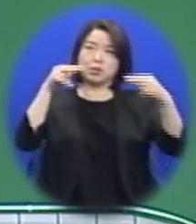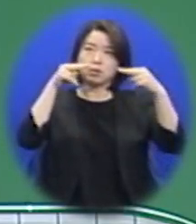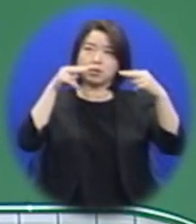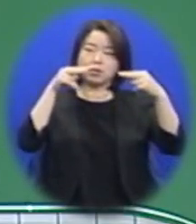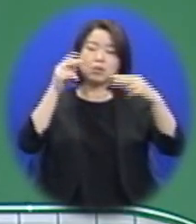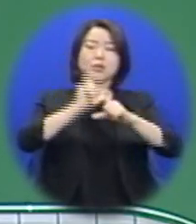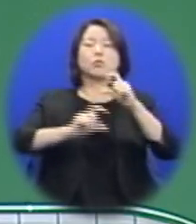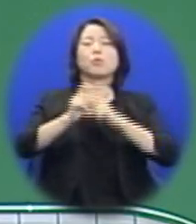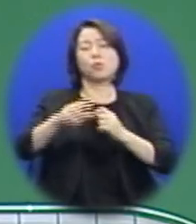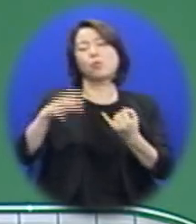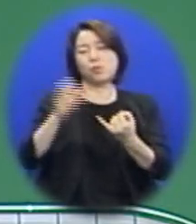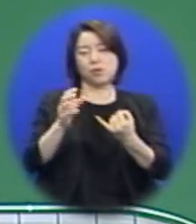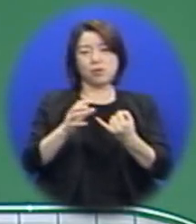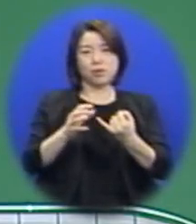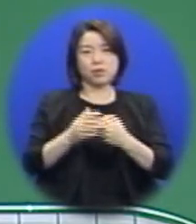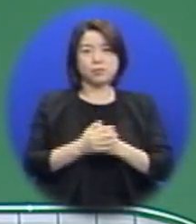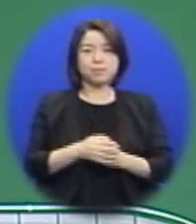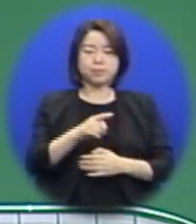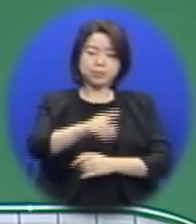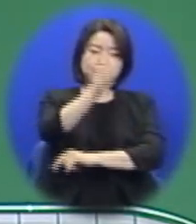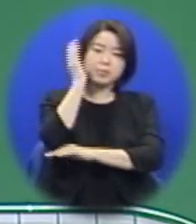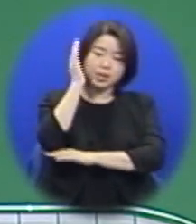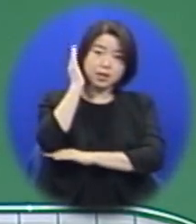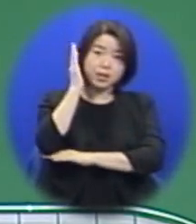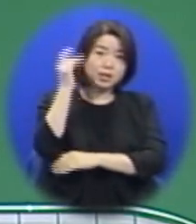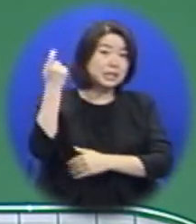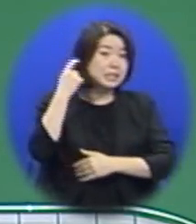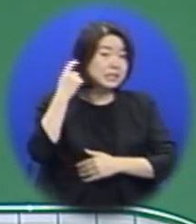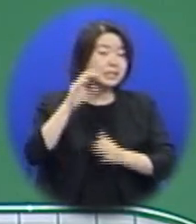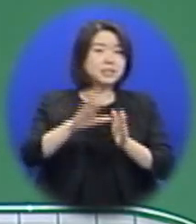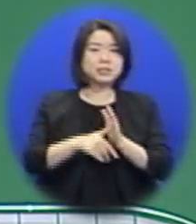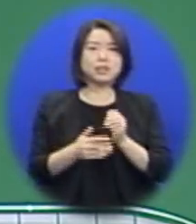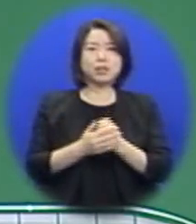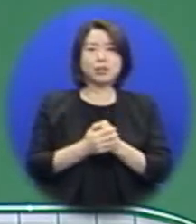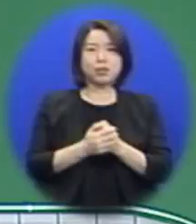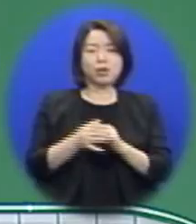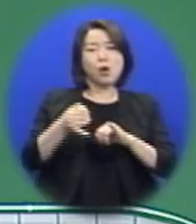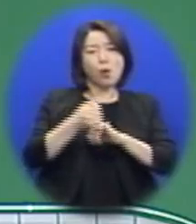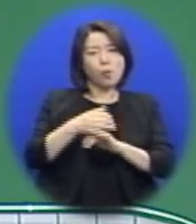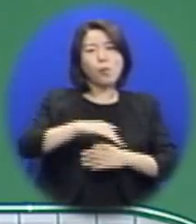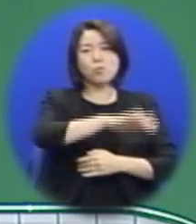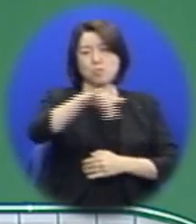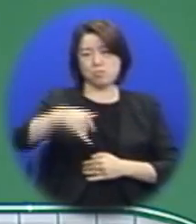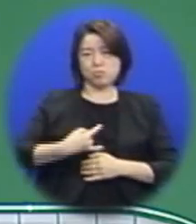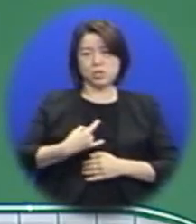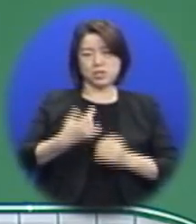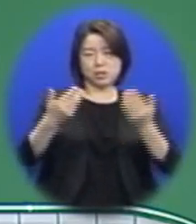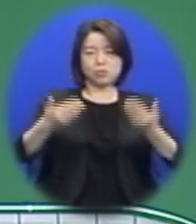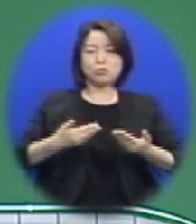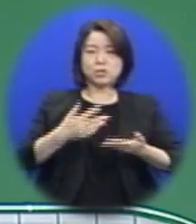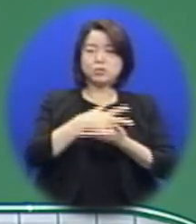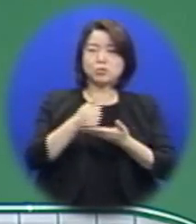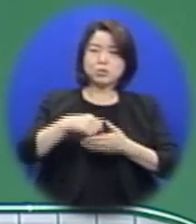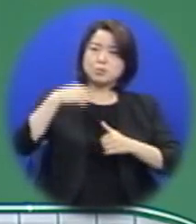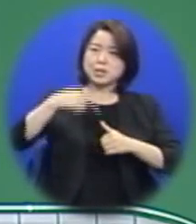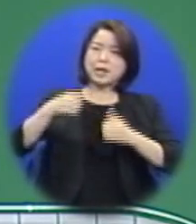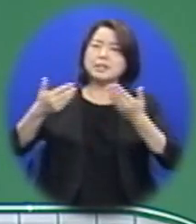났지만 그 이야기를 듣는데 꼭 우리에게 주시는 주님의 교훈